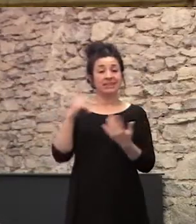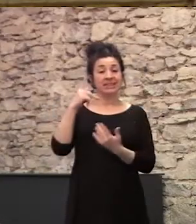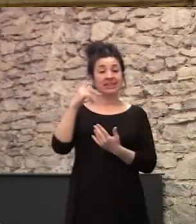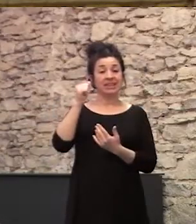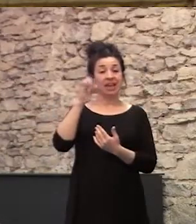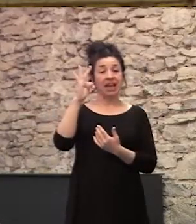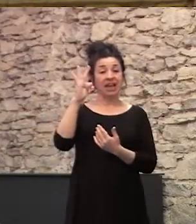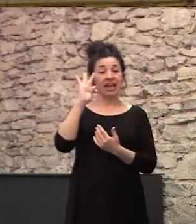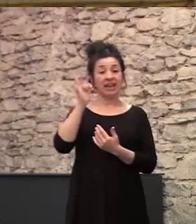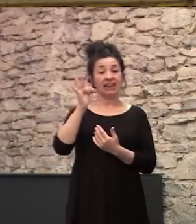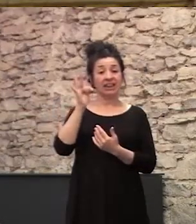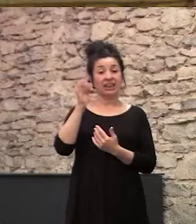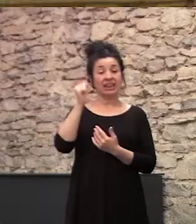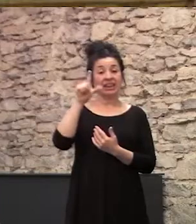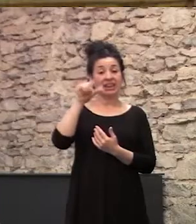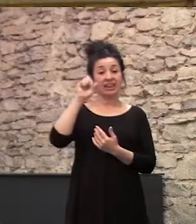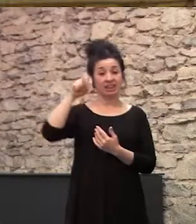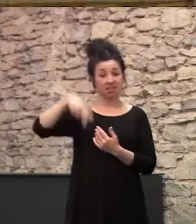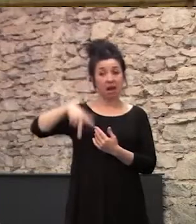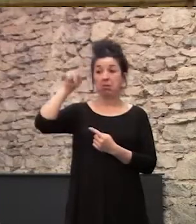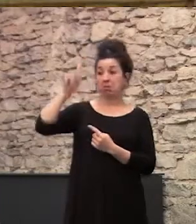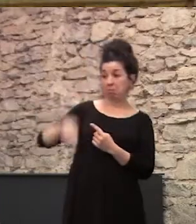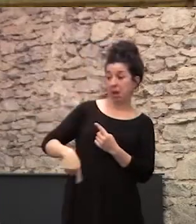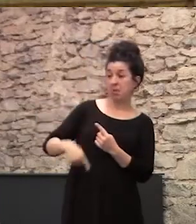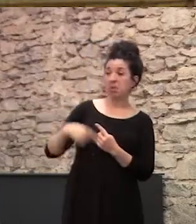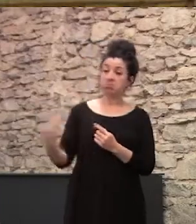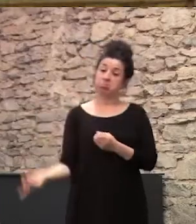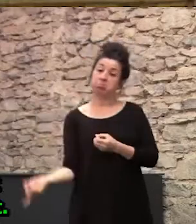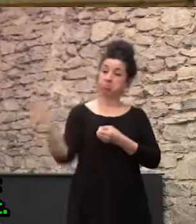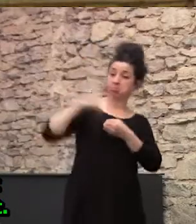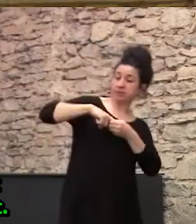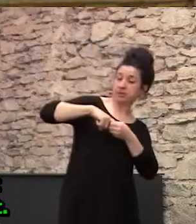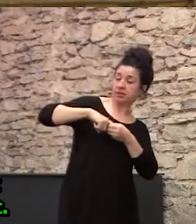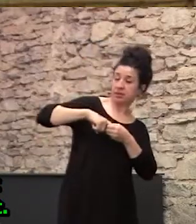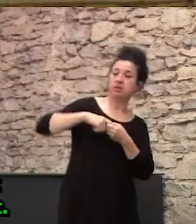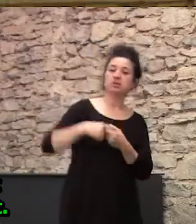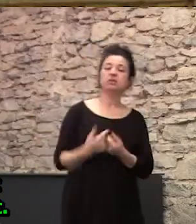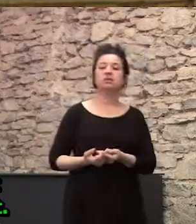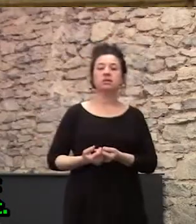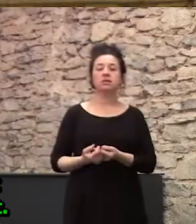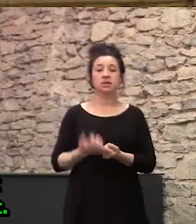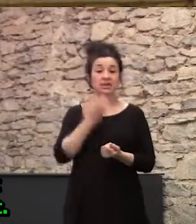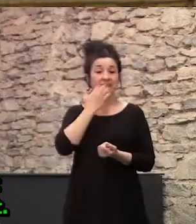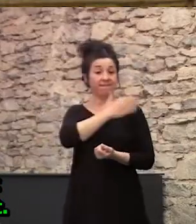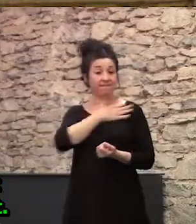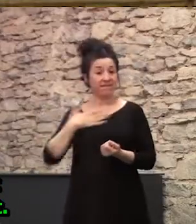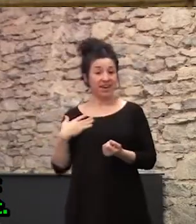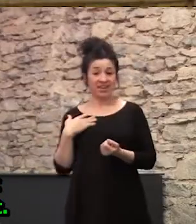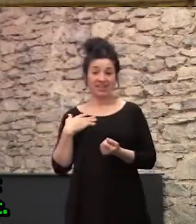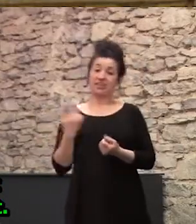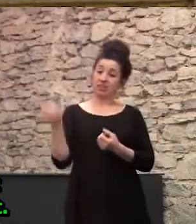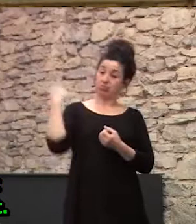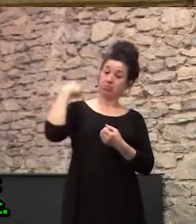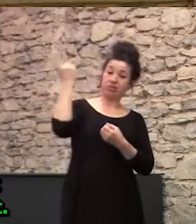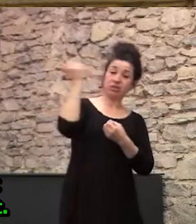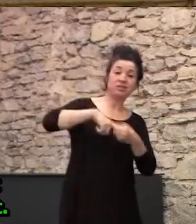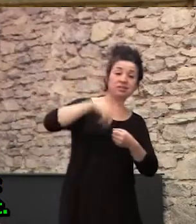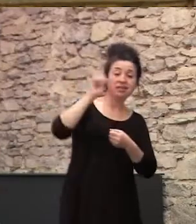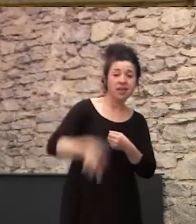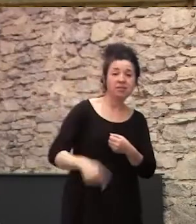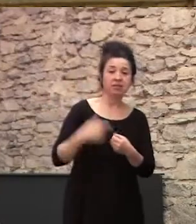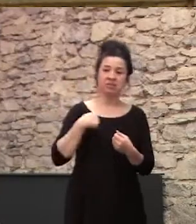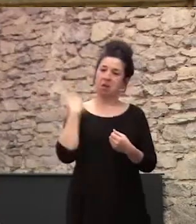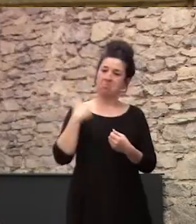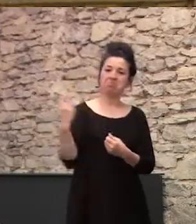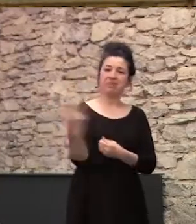Katalin ere bai, bueno, tokatu ginen eako poesia honetan, eta Katalin ere baian zegoen, eta zelona, ba, nik nahi bat emezuen nik ere parte hartuko dut, horrela genukan pues, beste pertsona